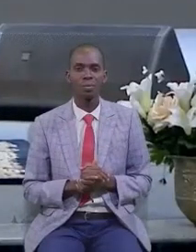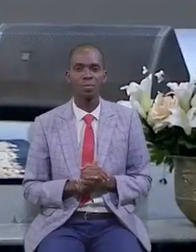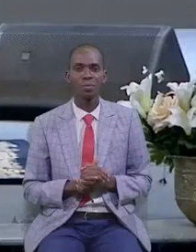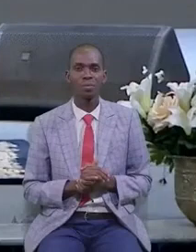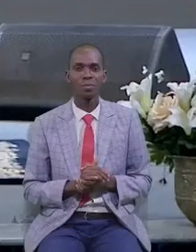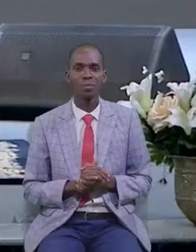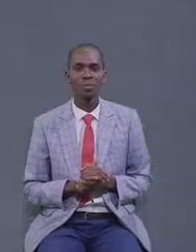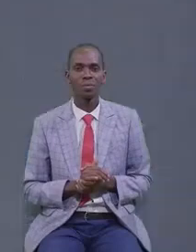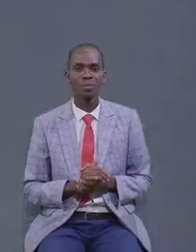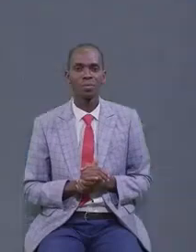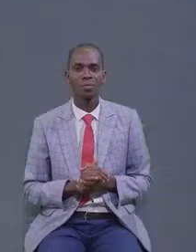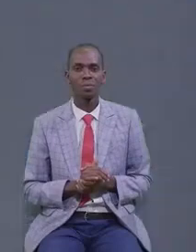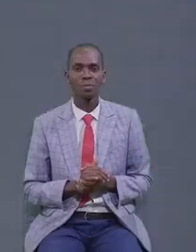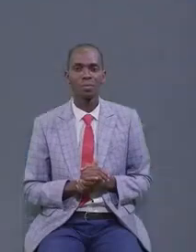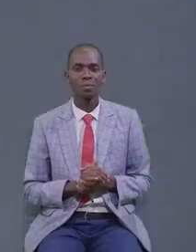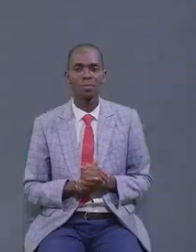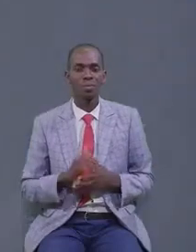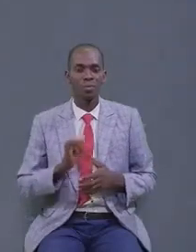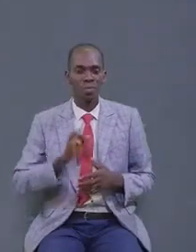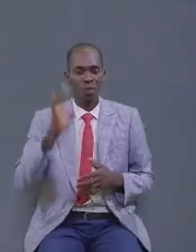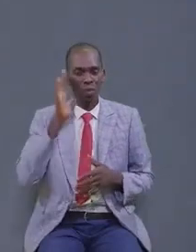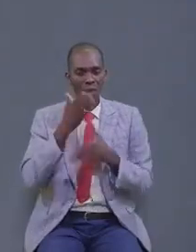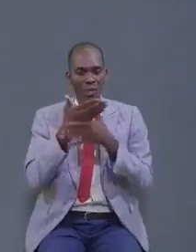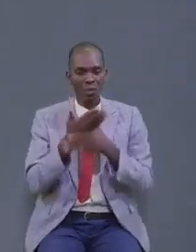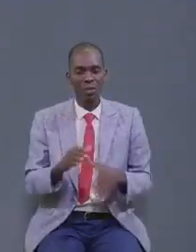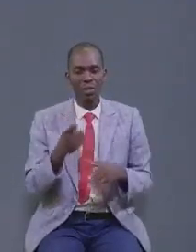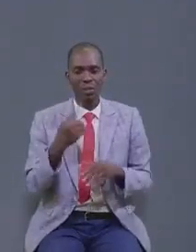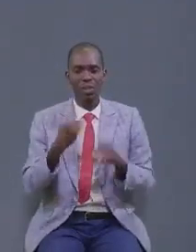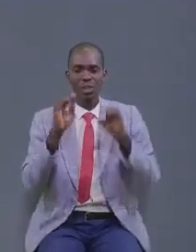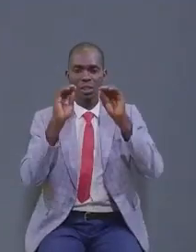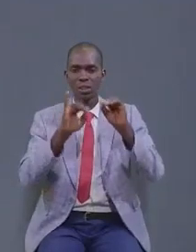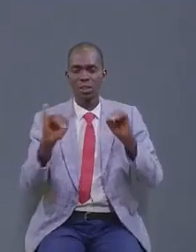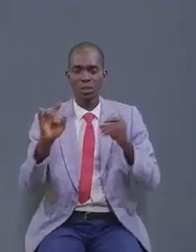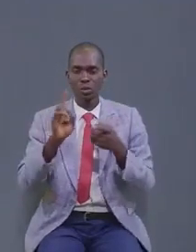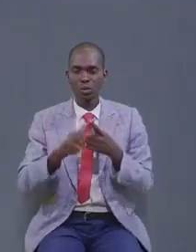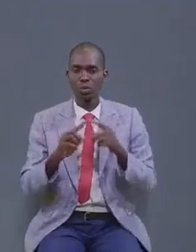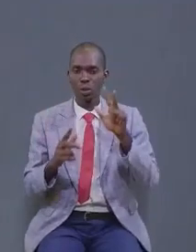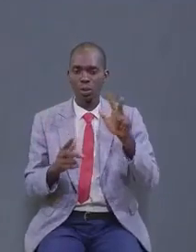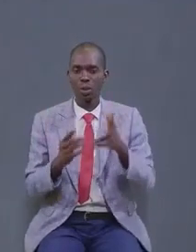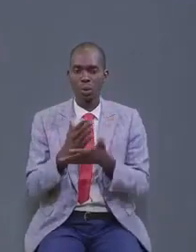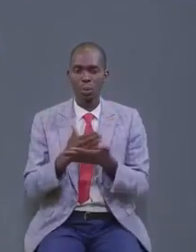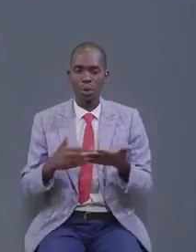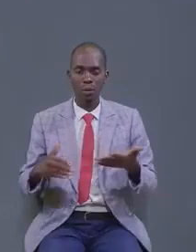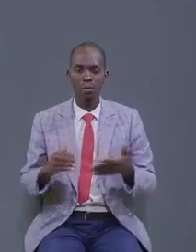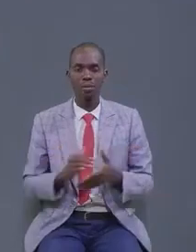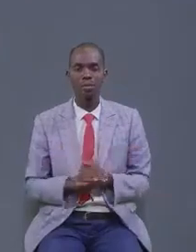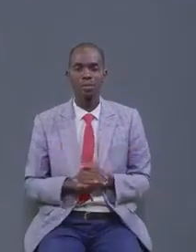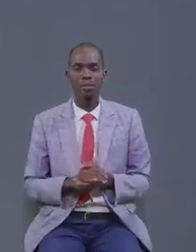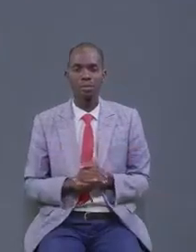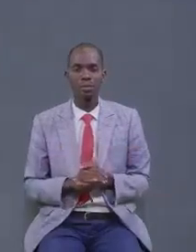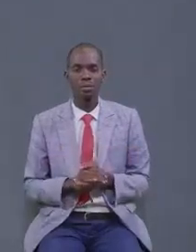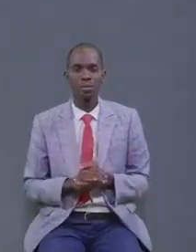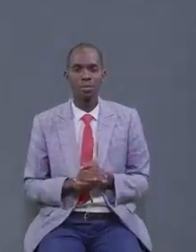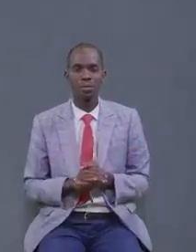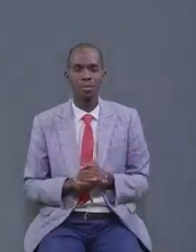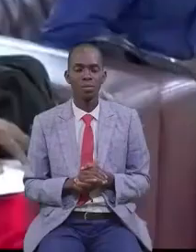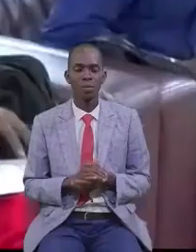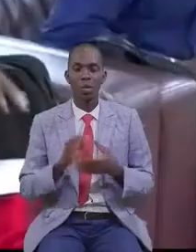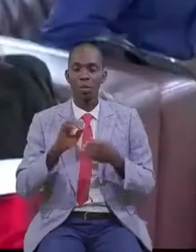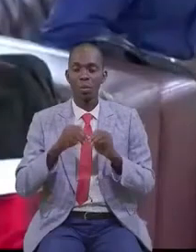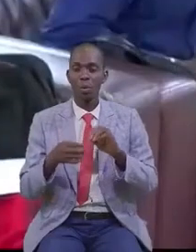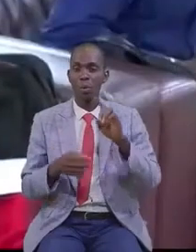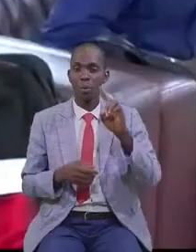సాధ్యమయ్యే కోణాలు గమనిస్తున్నాను. I'm going to divide the message into three parts. నేను ఈ యొక్క సందేశాన్ని మూడు భాగాలుగా విభాగిస్తాను.